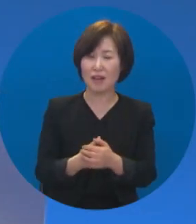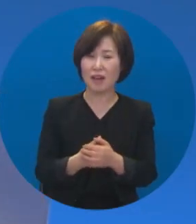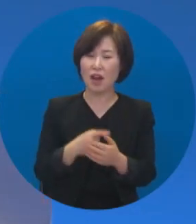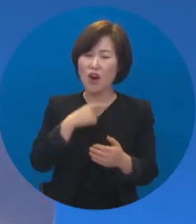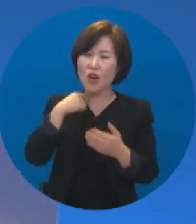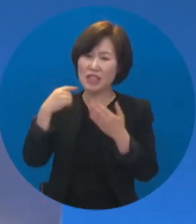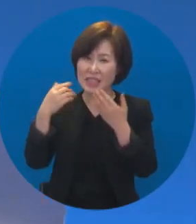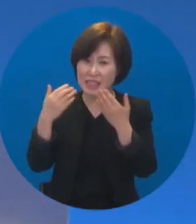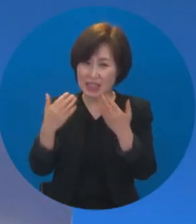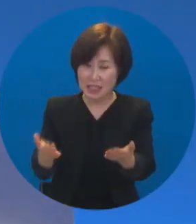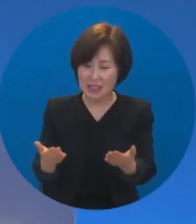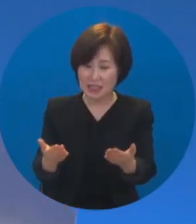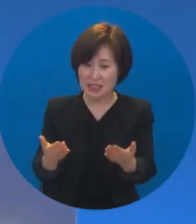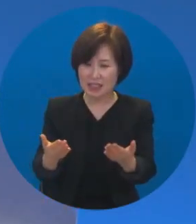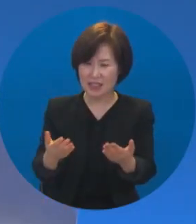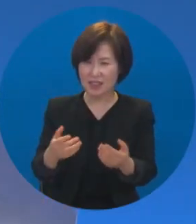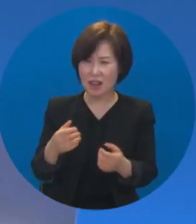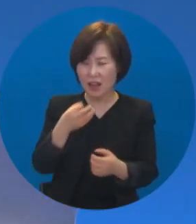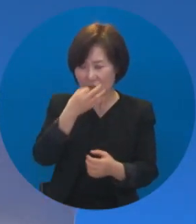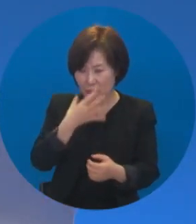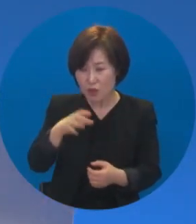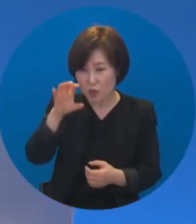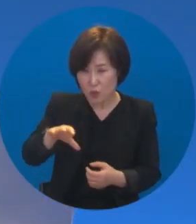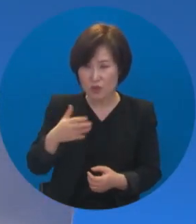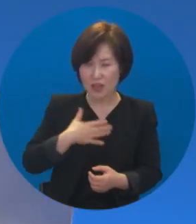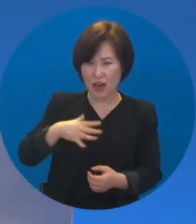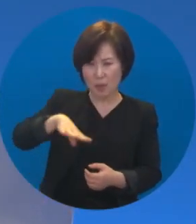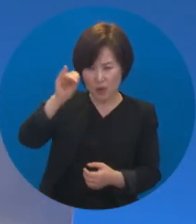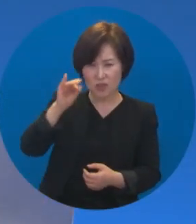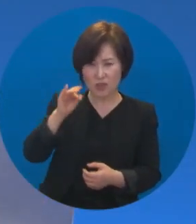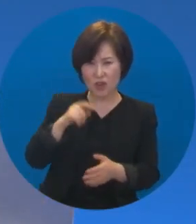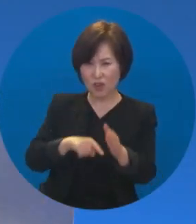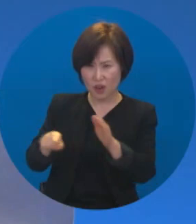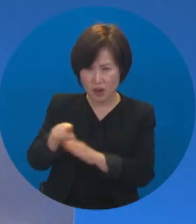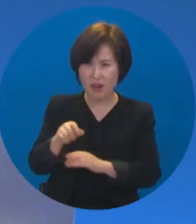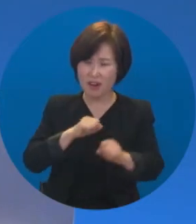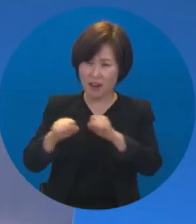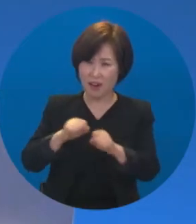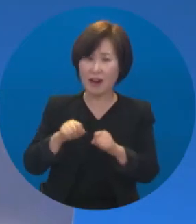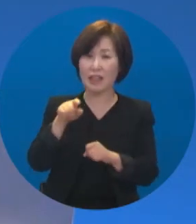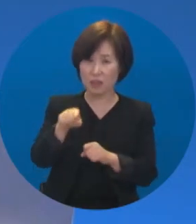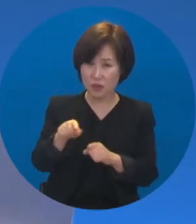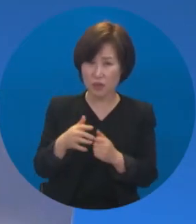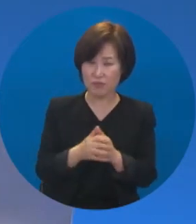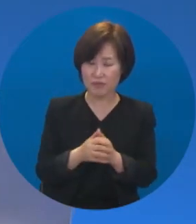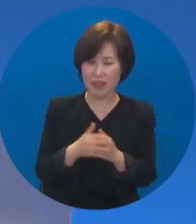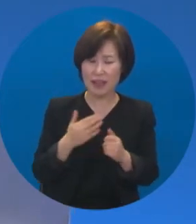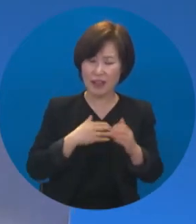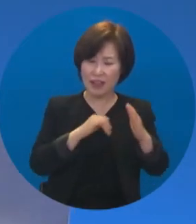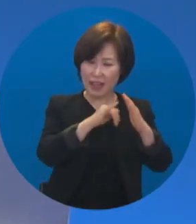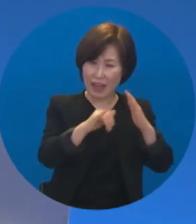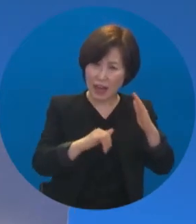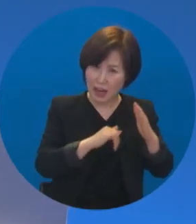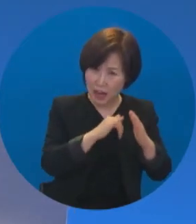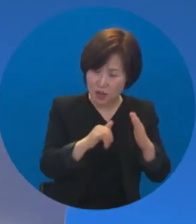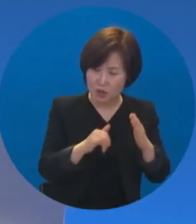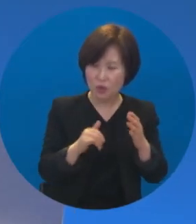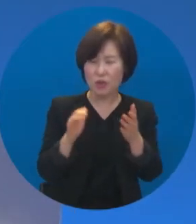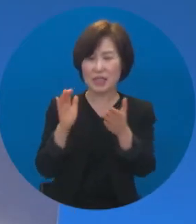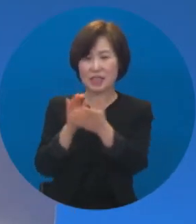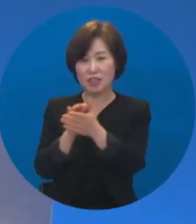헌신을 헌신의 자리로 먼저 나아가는 것, 그것이 나의 가족이 될 수도 있고 나의 친구가 될 수도